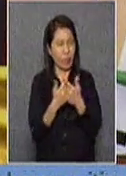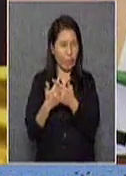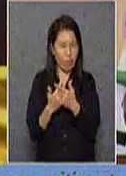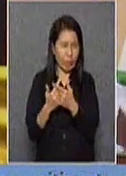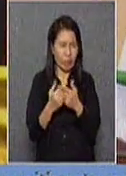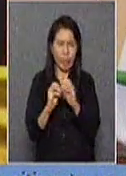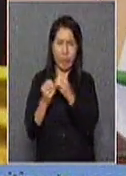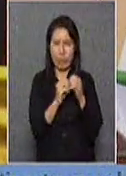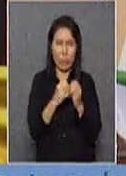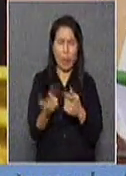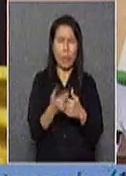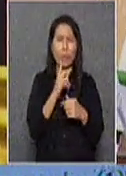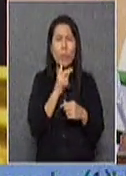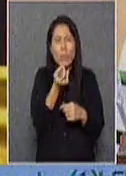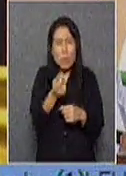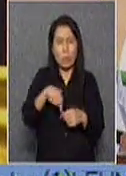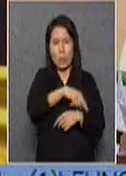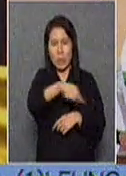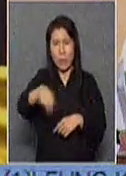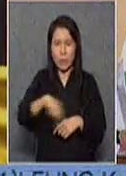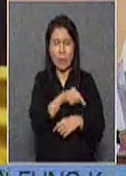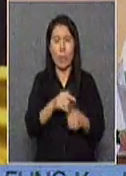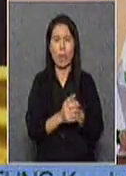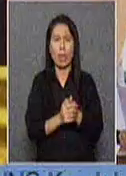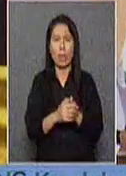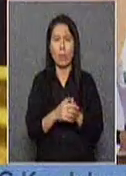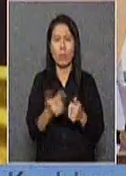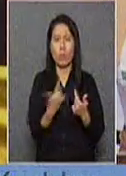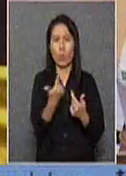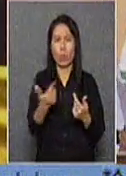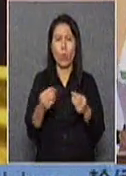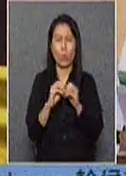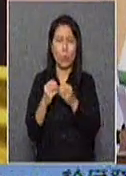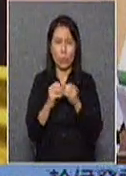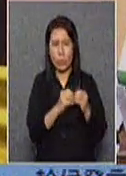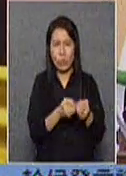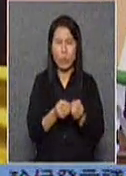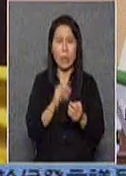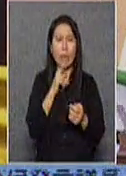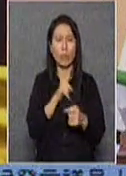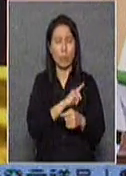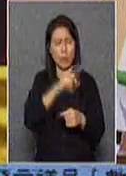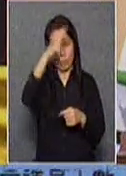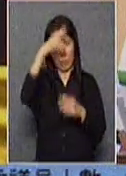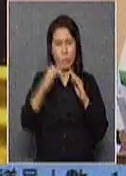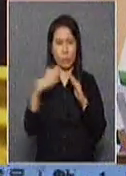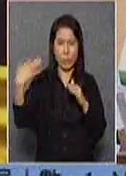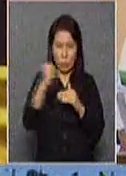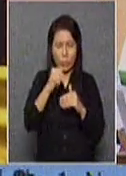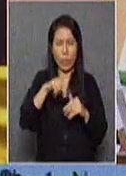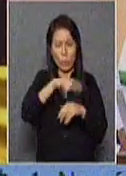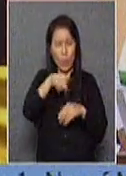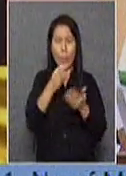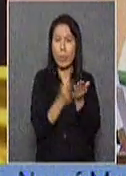一個咁少土地用途嘅，就引起咁多嘅糾紛。即係如果你作為一個嘅局長，你喺揾土地方